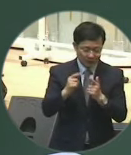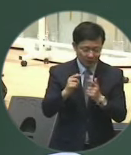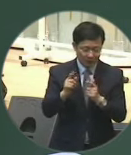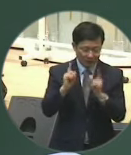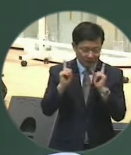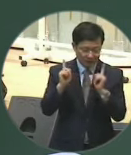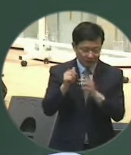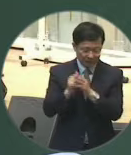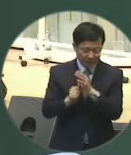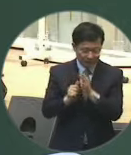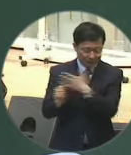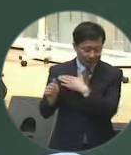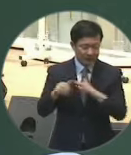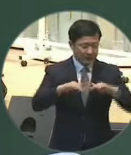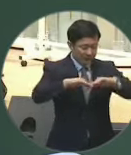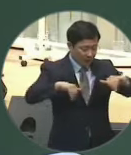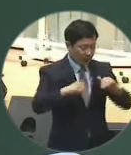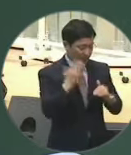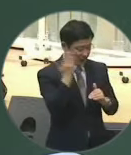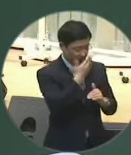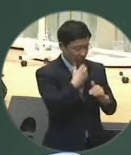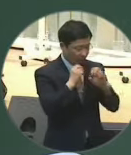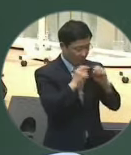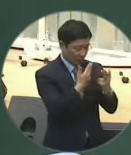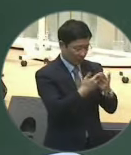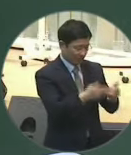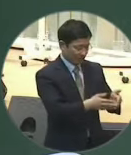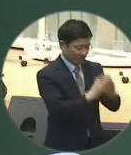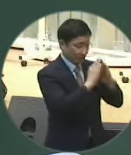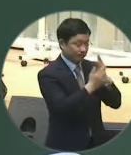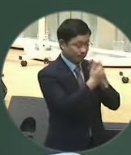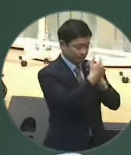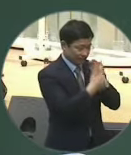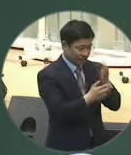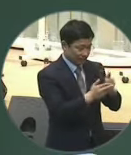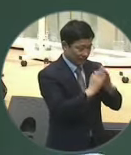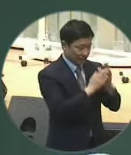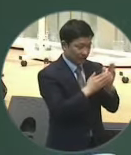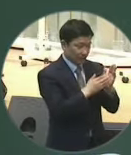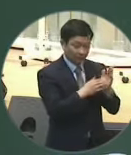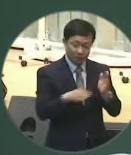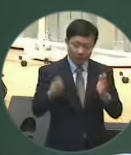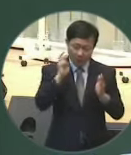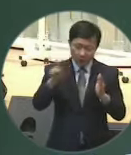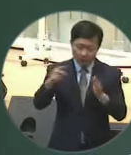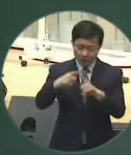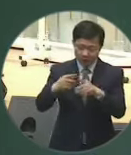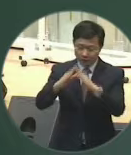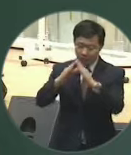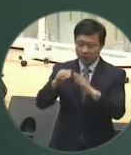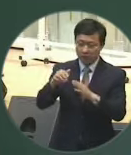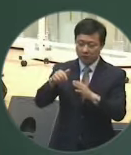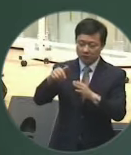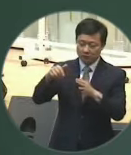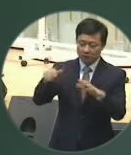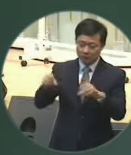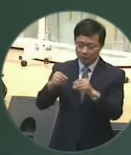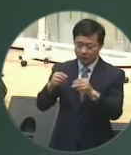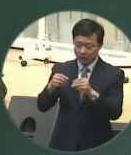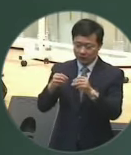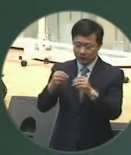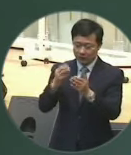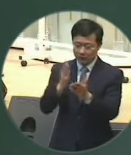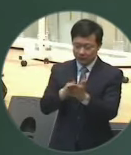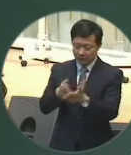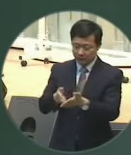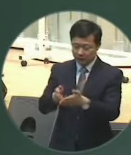up stop. You might stop preaching the gospel. 어느 날 똑같이 교권으로 몰려가서 교권 운동만 하고 전도 운동은 전혀 안 할 수도